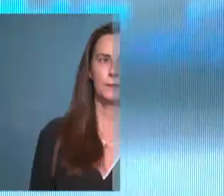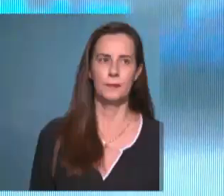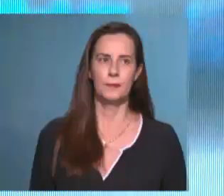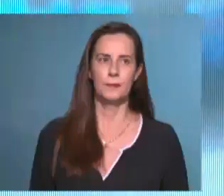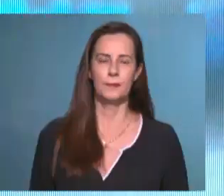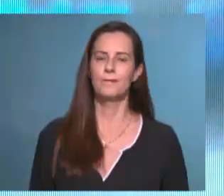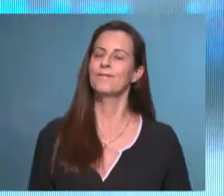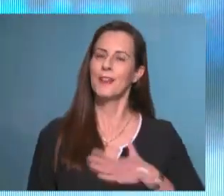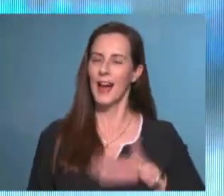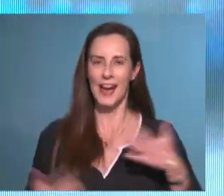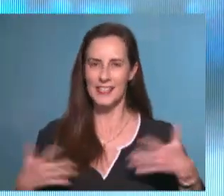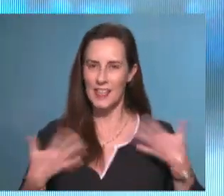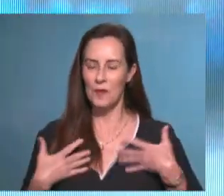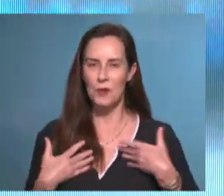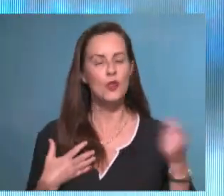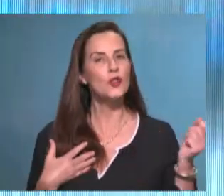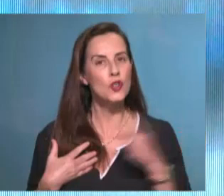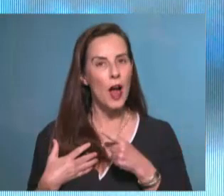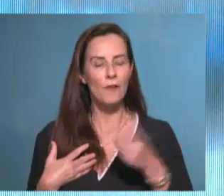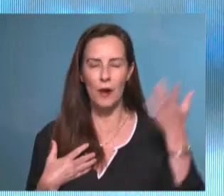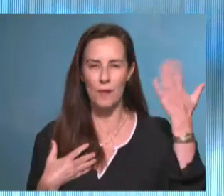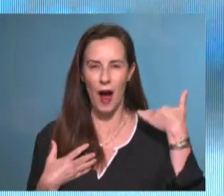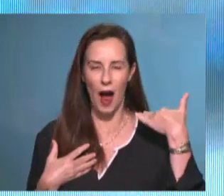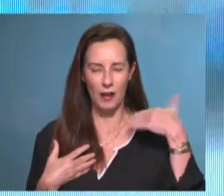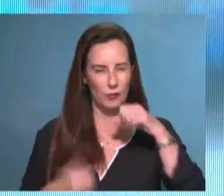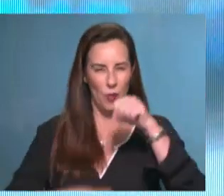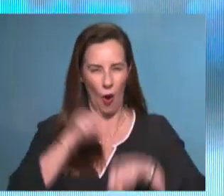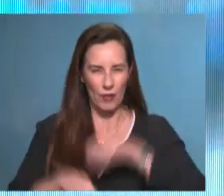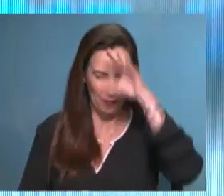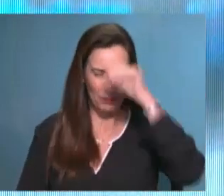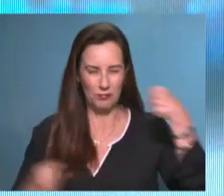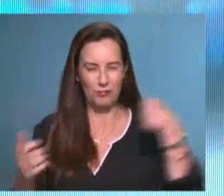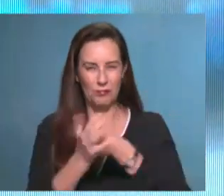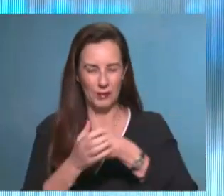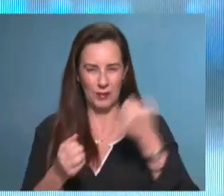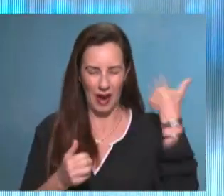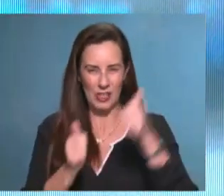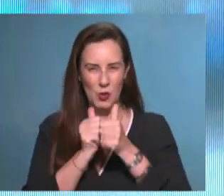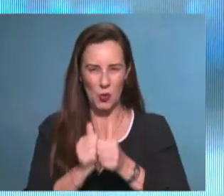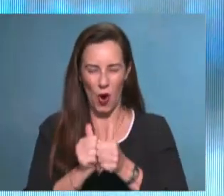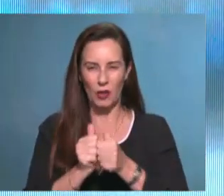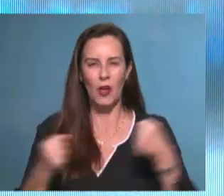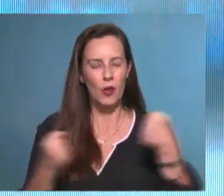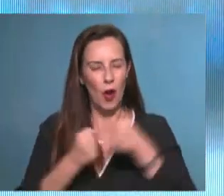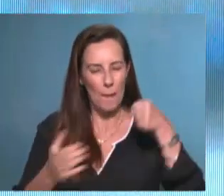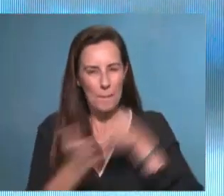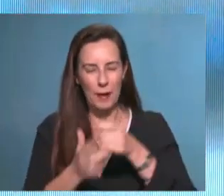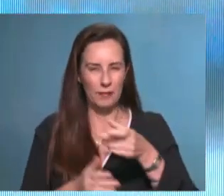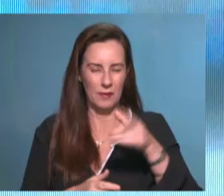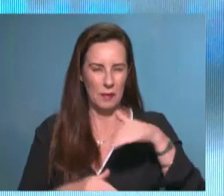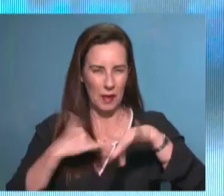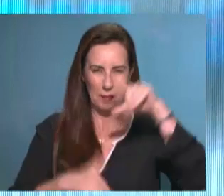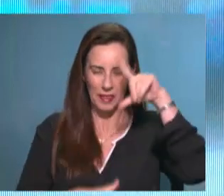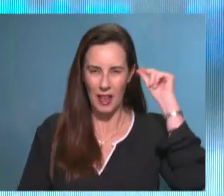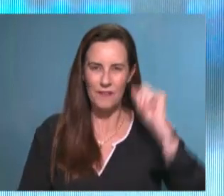שלום לכם וחג שמח. שבוע ימים עבר מאז נפגע ארי נשר בערב חג הסוכות בתאונת פגע וברח בסדרות רוקח